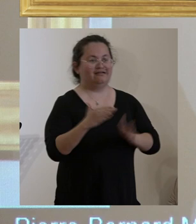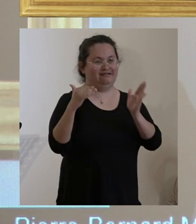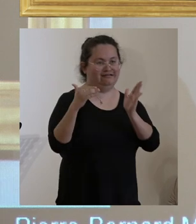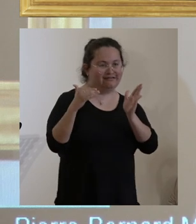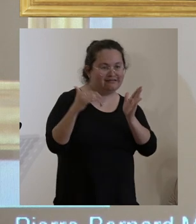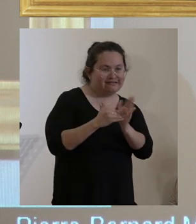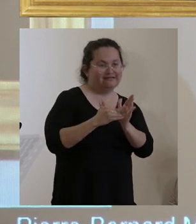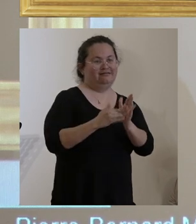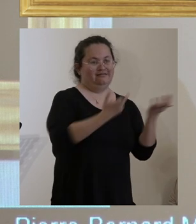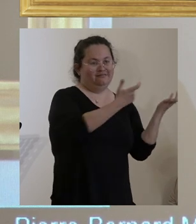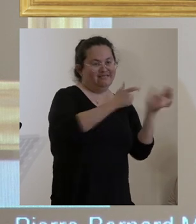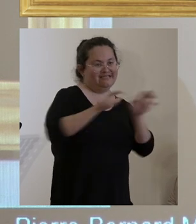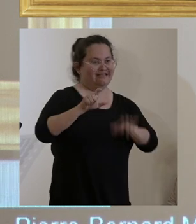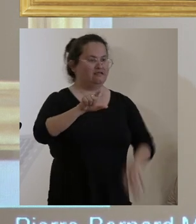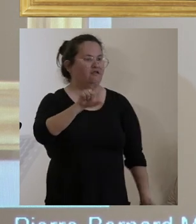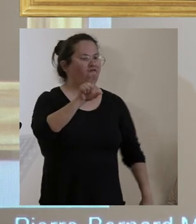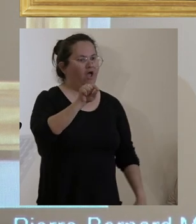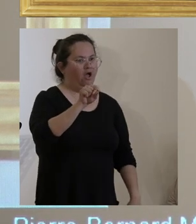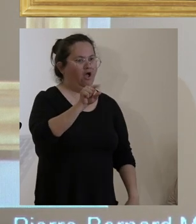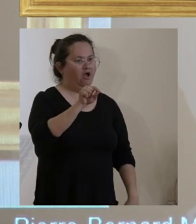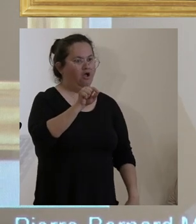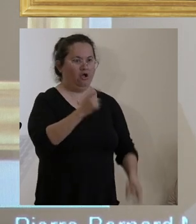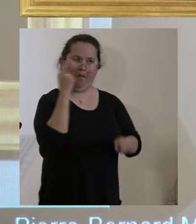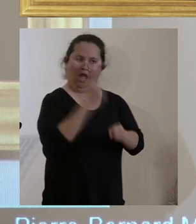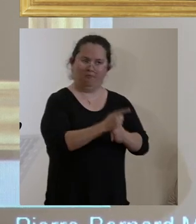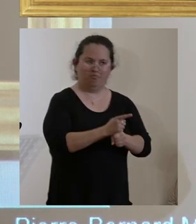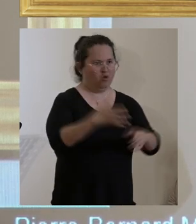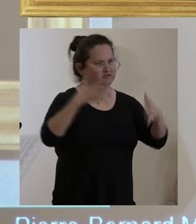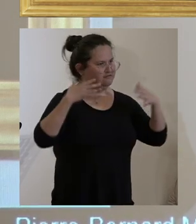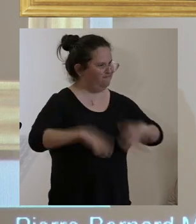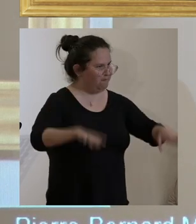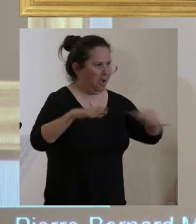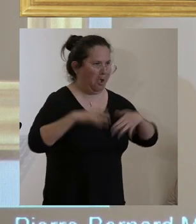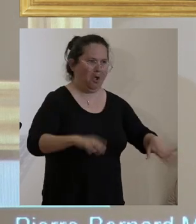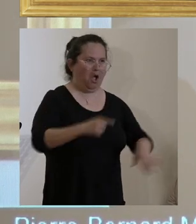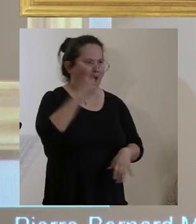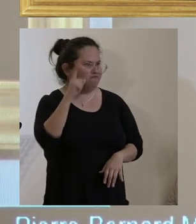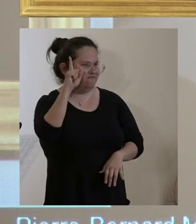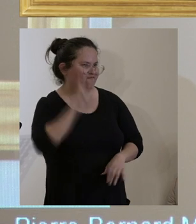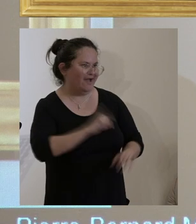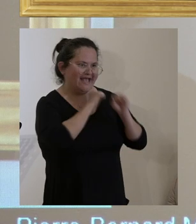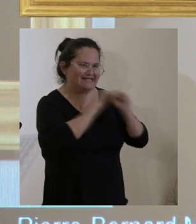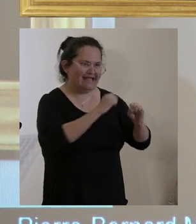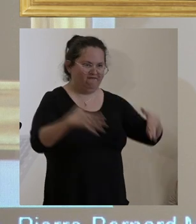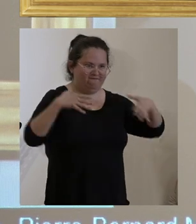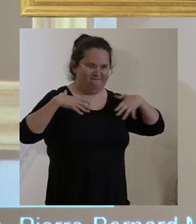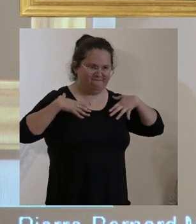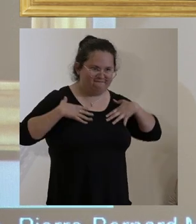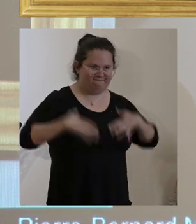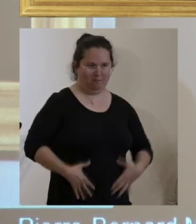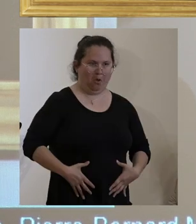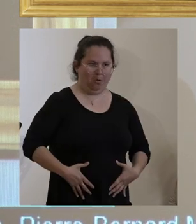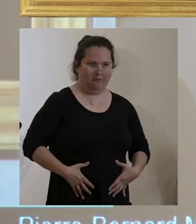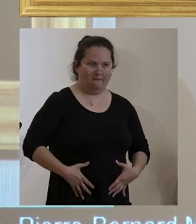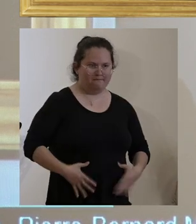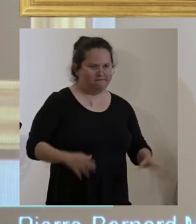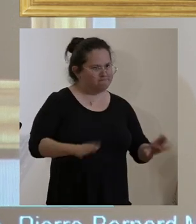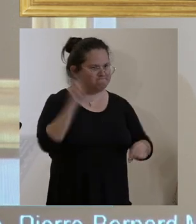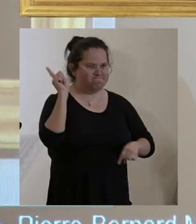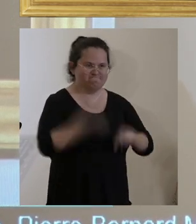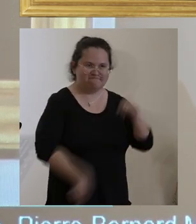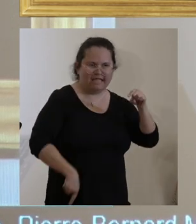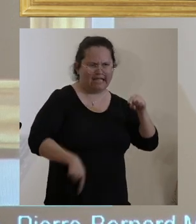aux esclaves un costume, aux hommes comme aux femmes. Et aux femmes notamment, on interdit de porter des motifs, on interdit